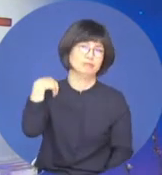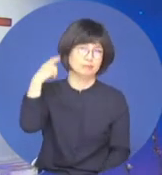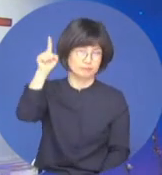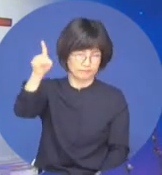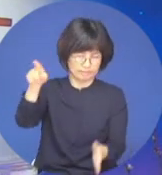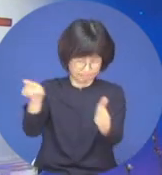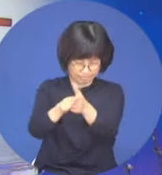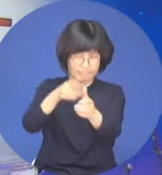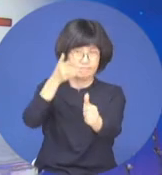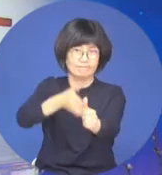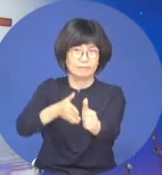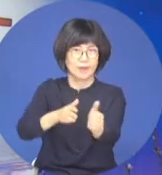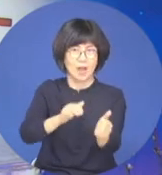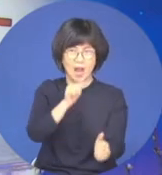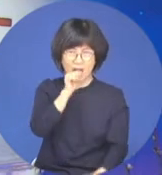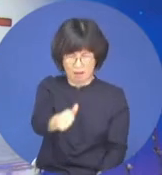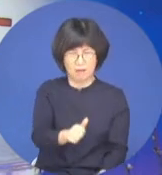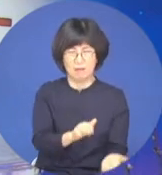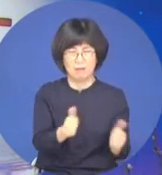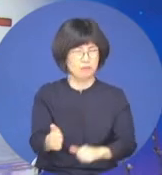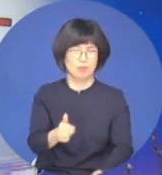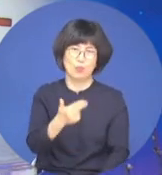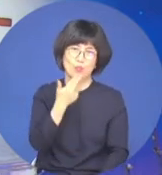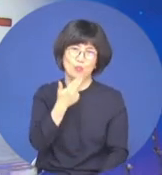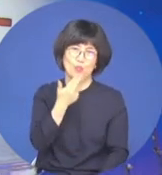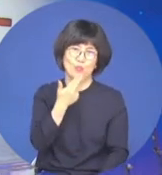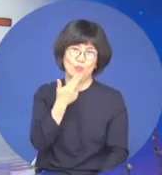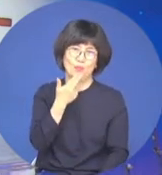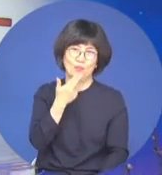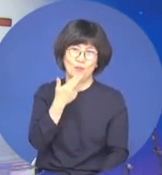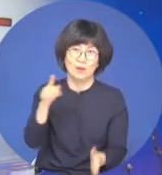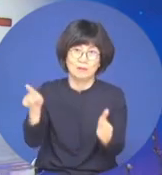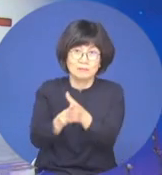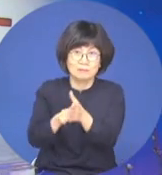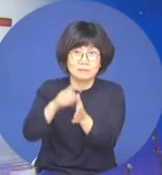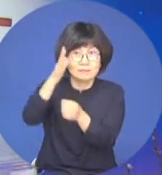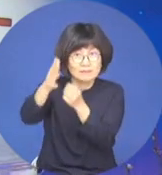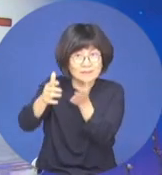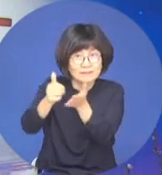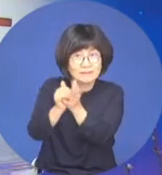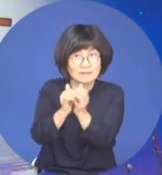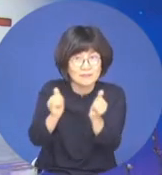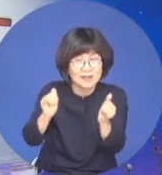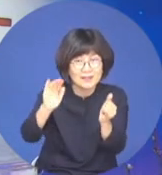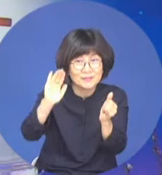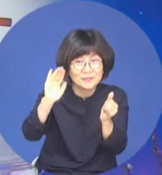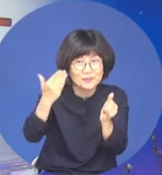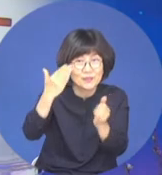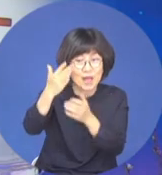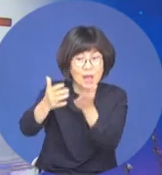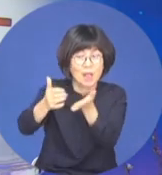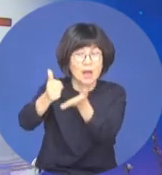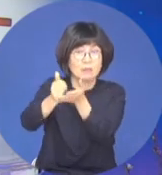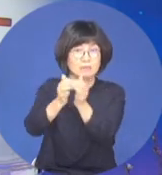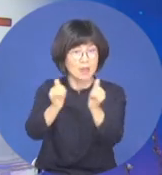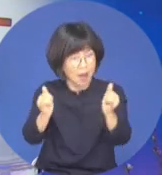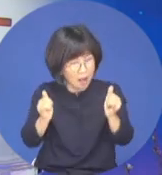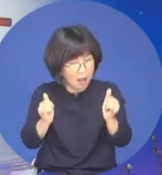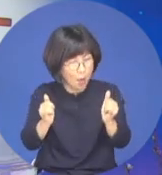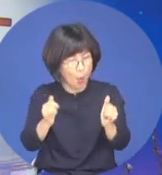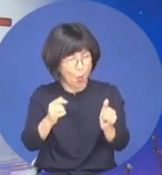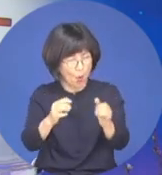죽지 않아요. 믿음으로 말미암아 하나님의 사람이 됐다? 이 사람은 하나님이 끝까지 책임진다는